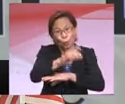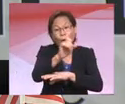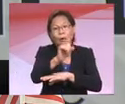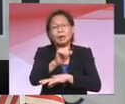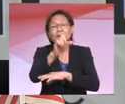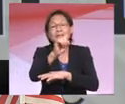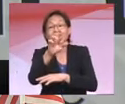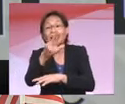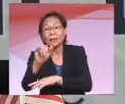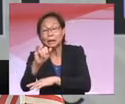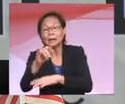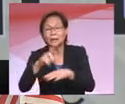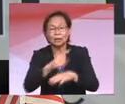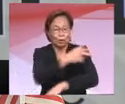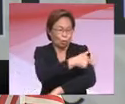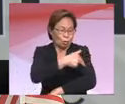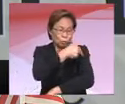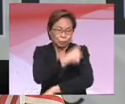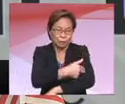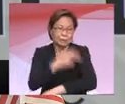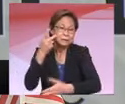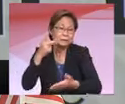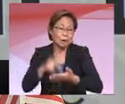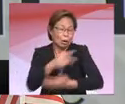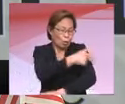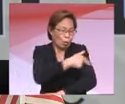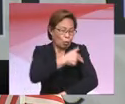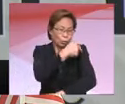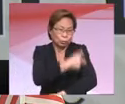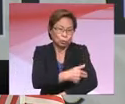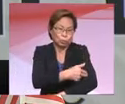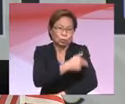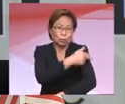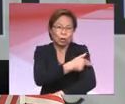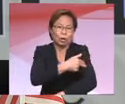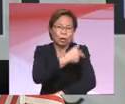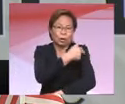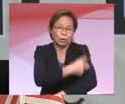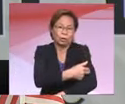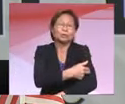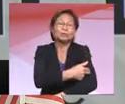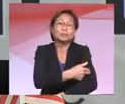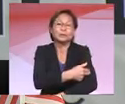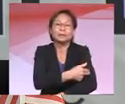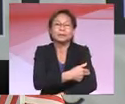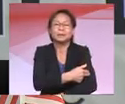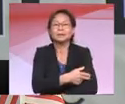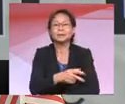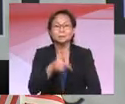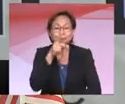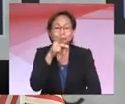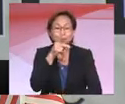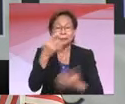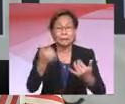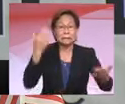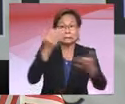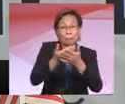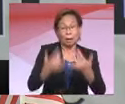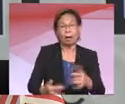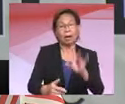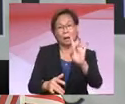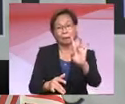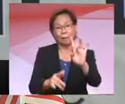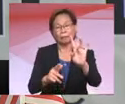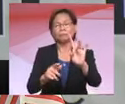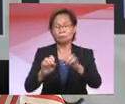ataupun SARI di hospital, dikenal pasti di Hospital Tuanku Fosia. Sehingga kini terdapat 8